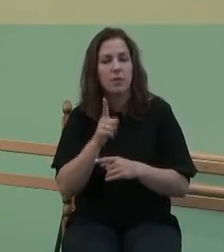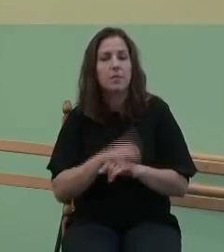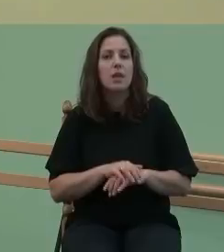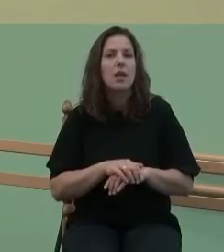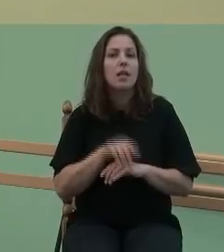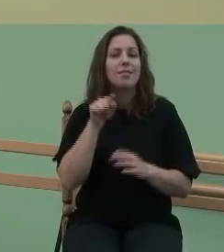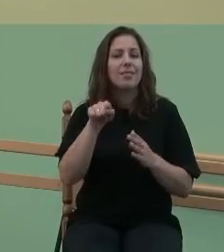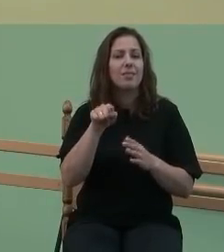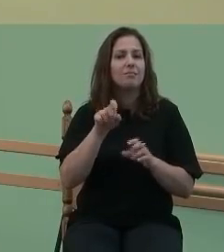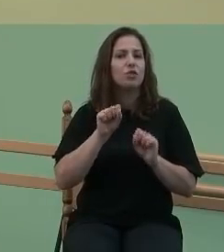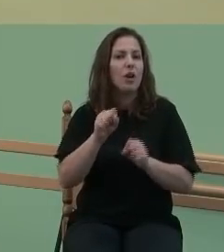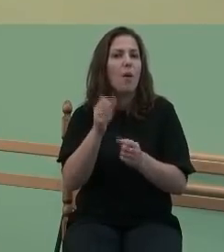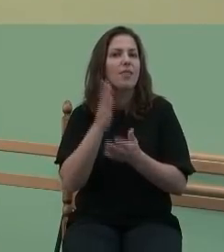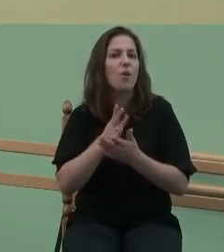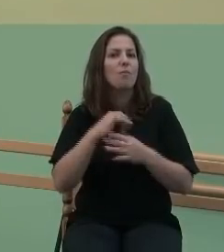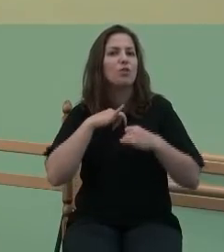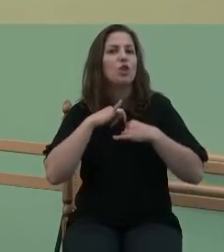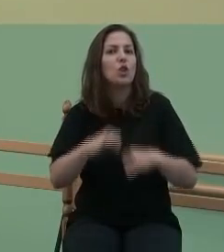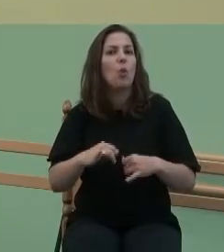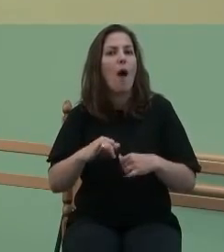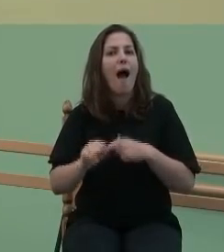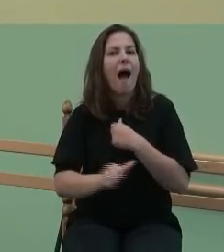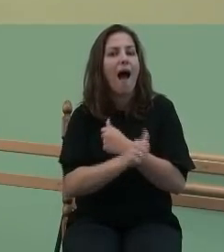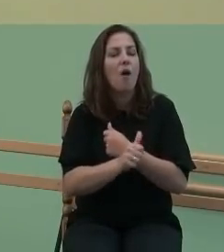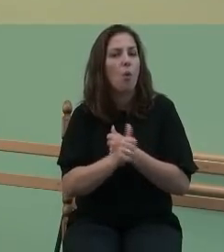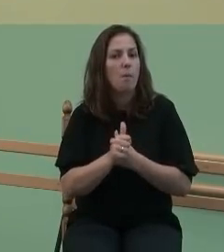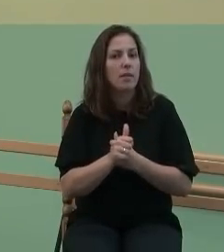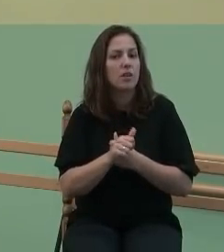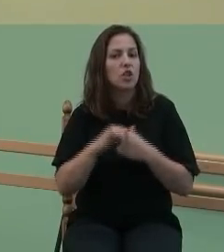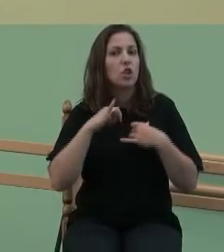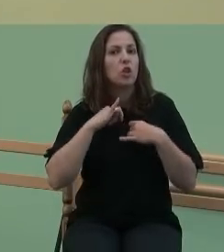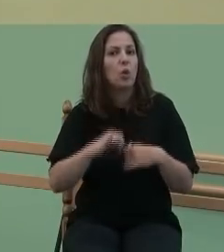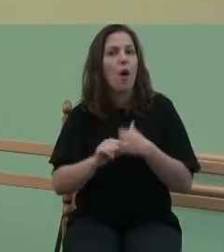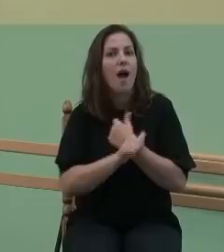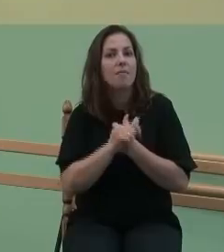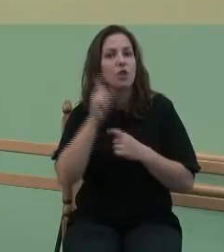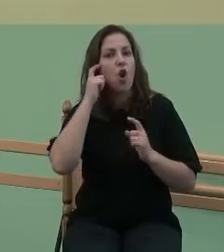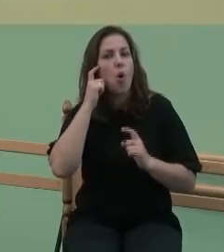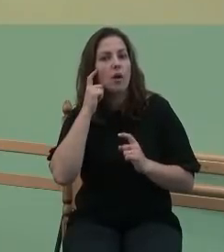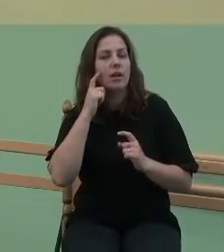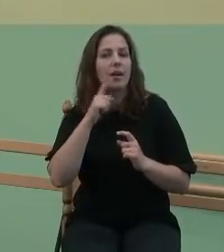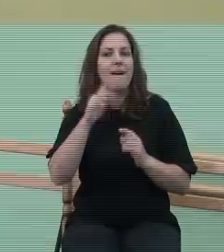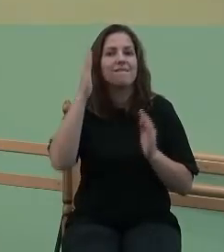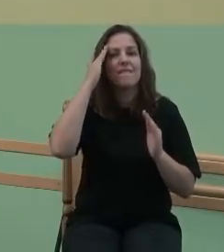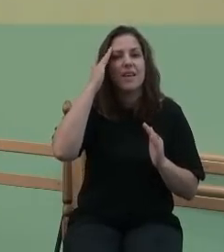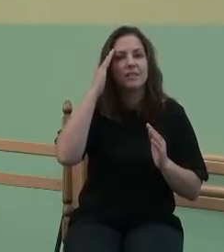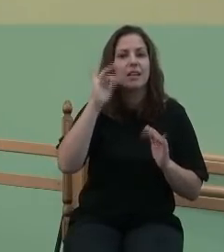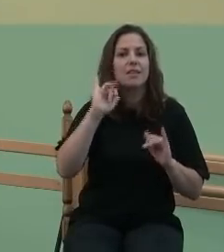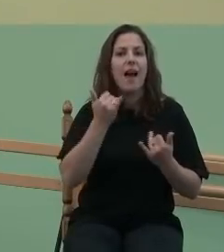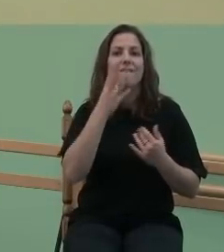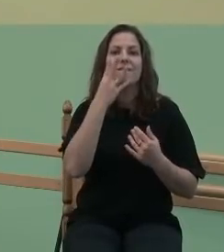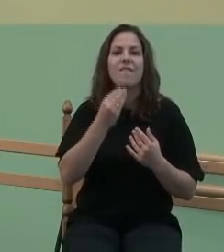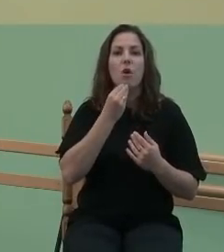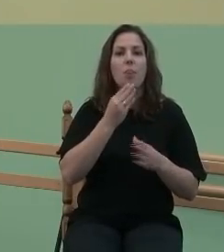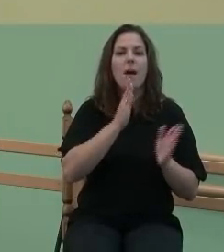ten działa tylko siłą argumentu. Siłą logiki, siłą wiedzy o tym, jak